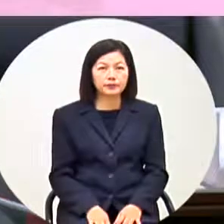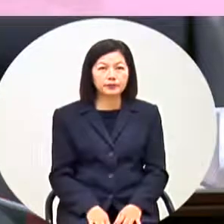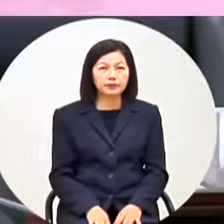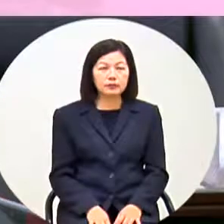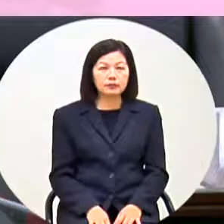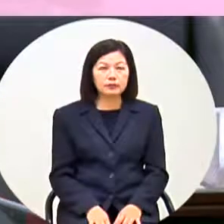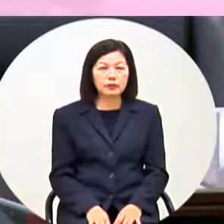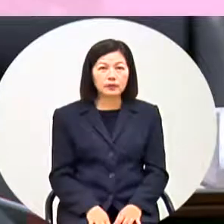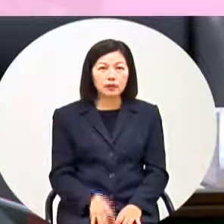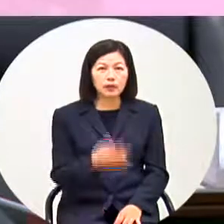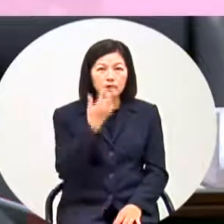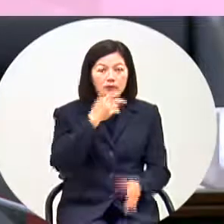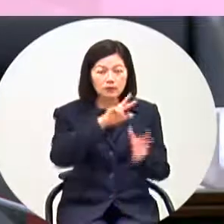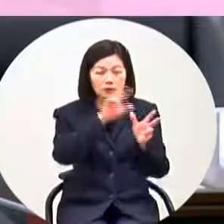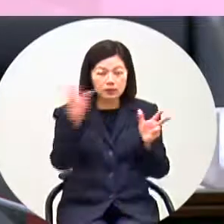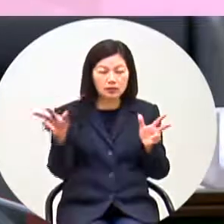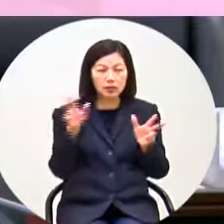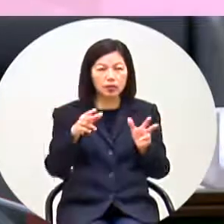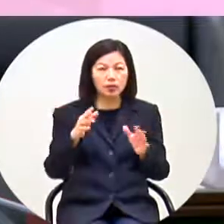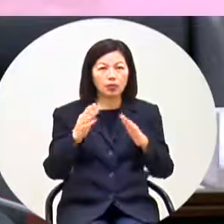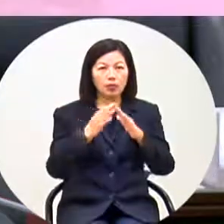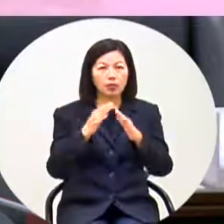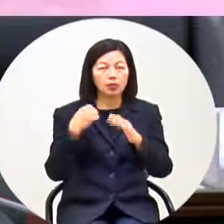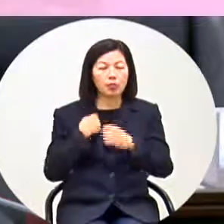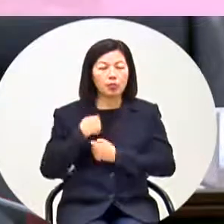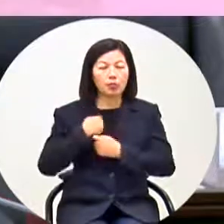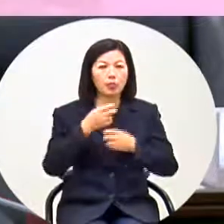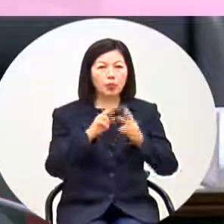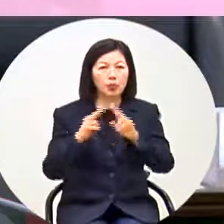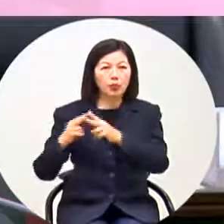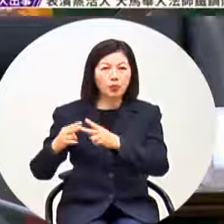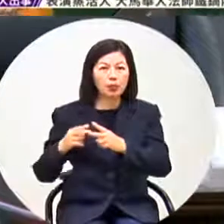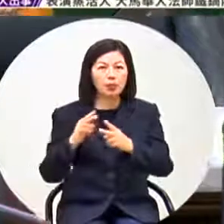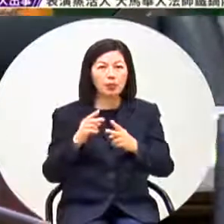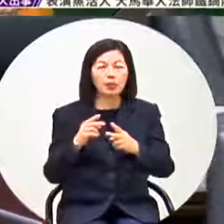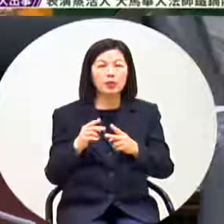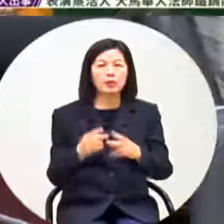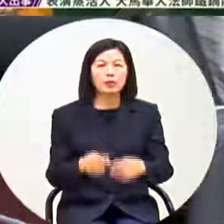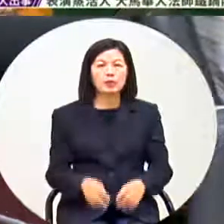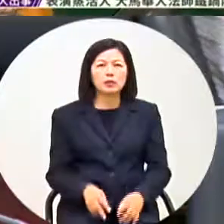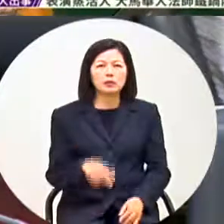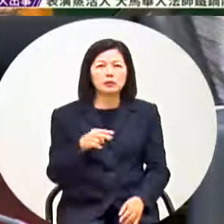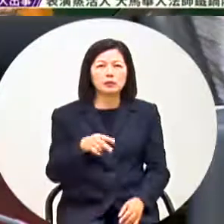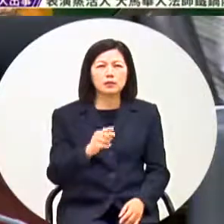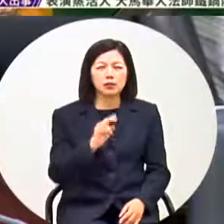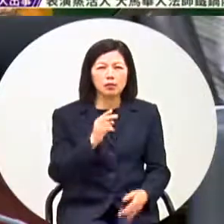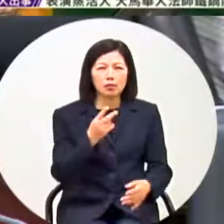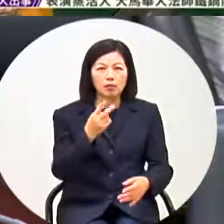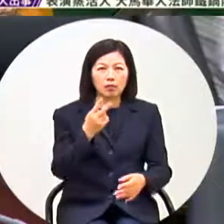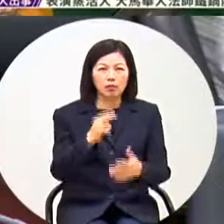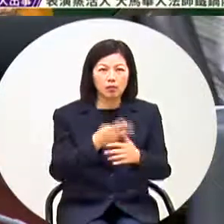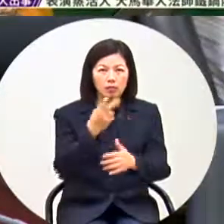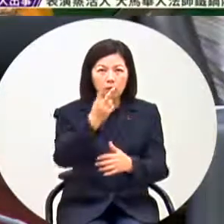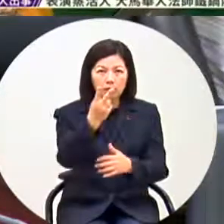台唯二入选的景点哦。那市长，